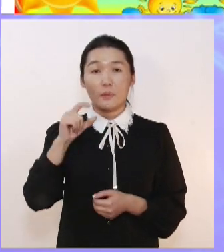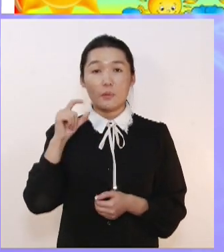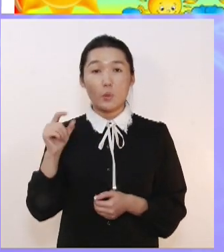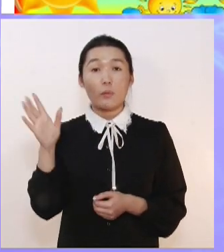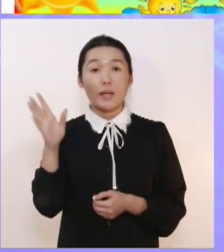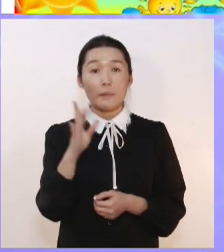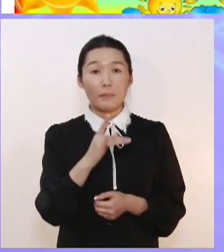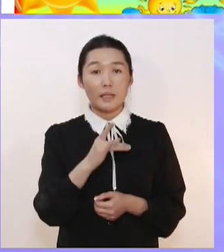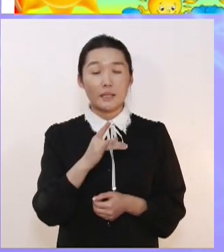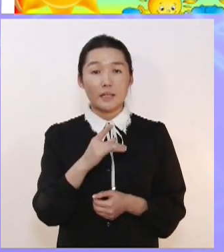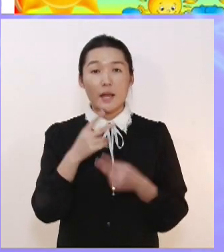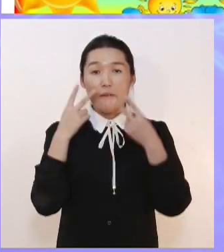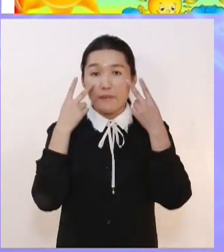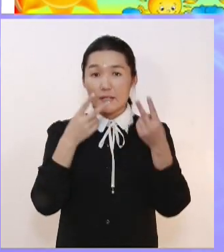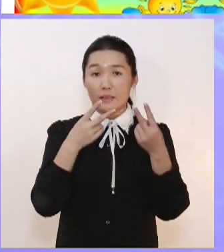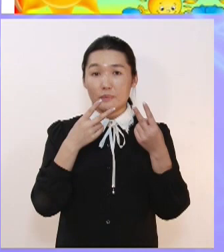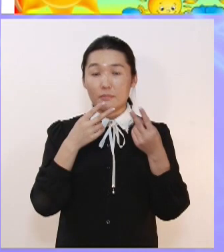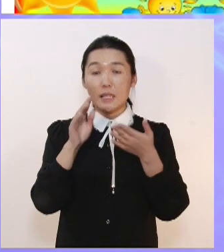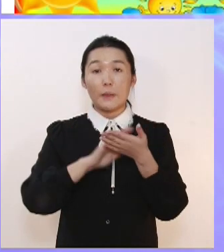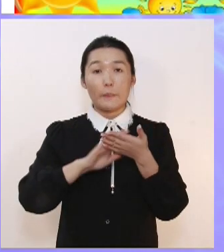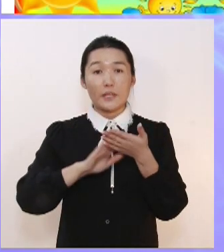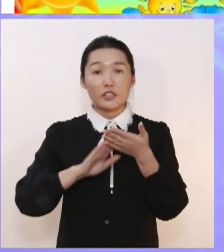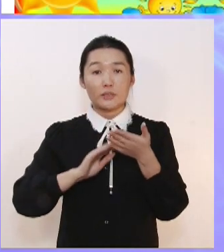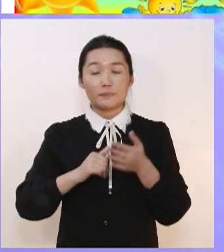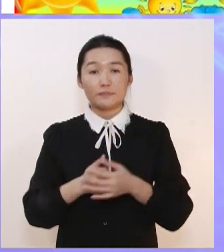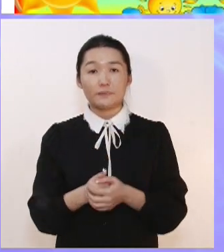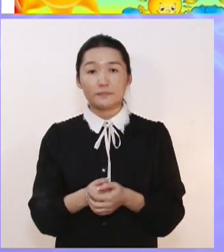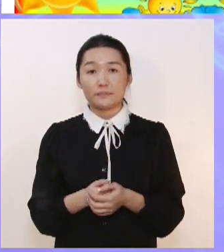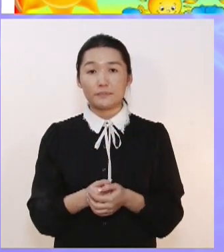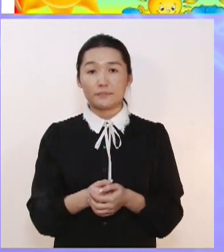Буквы мы видим и пишем.